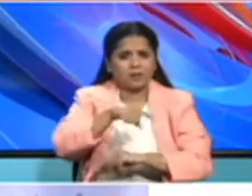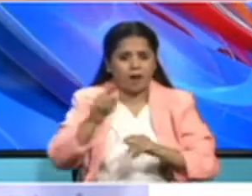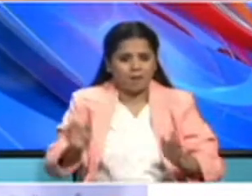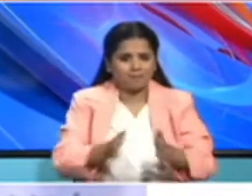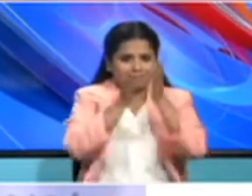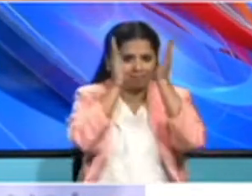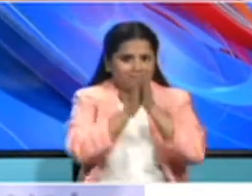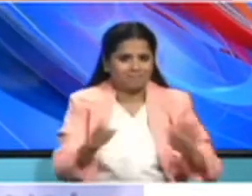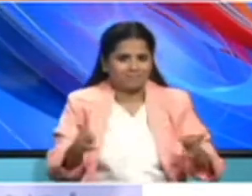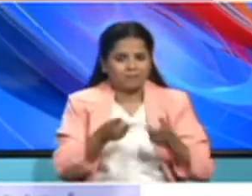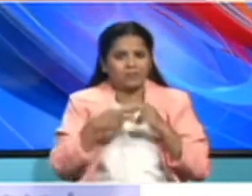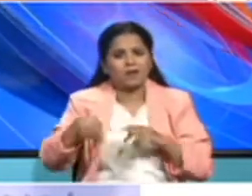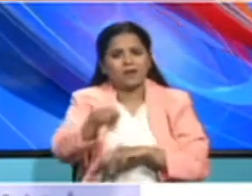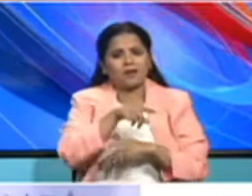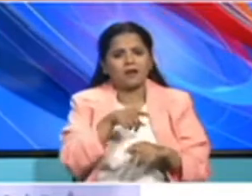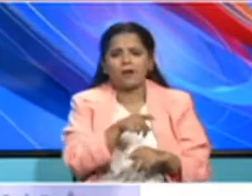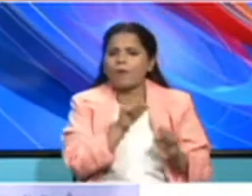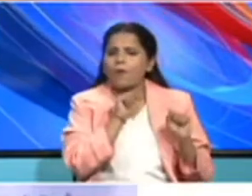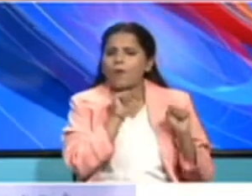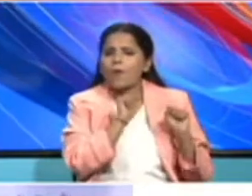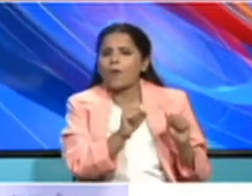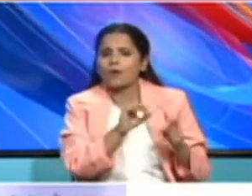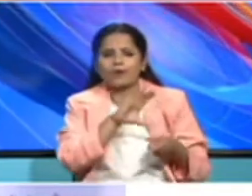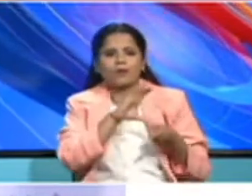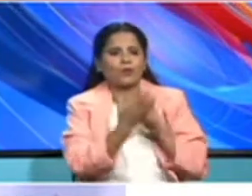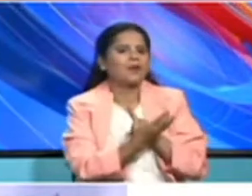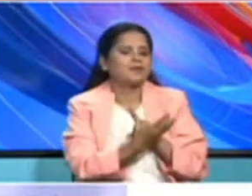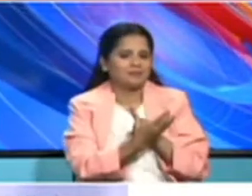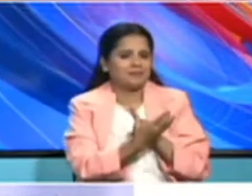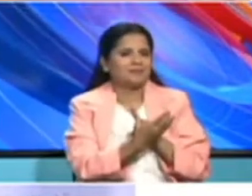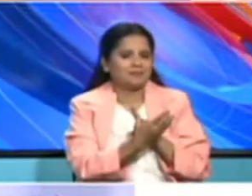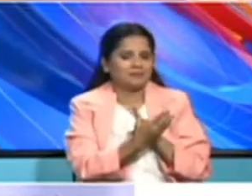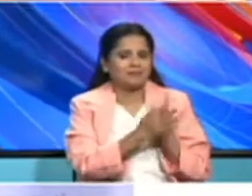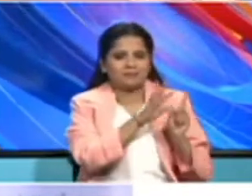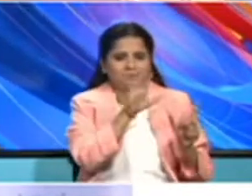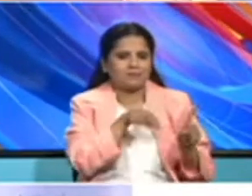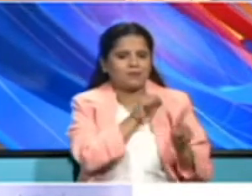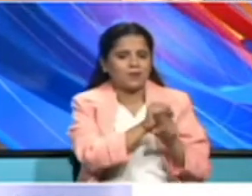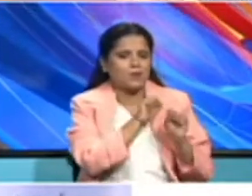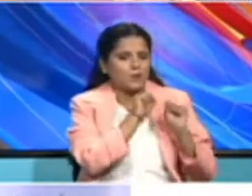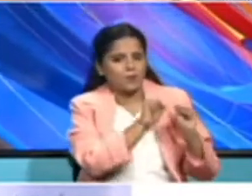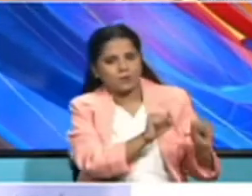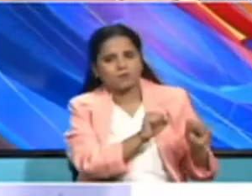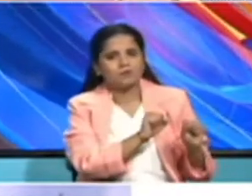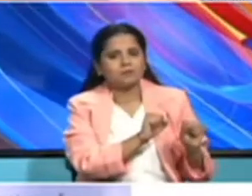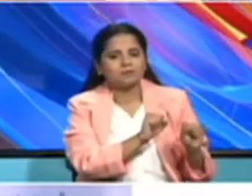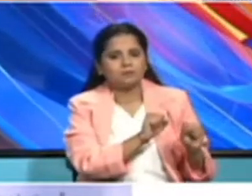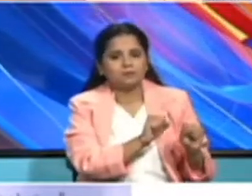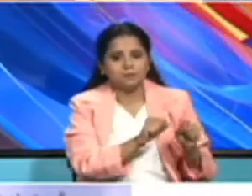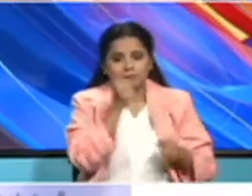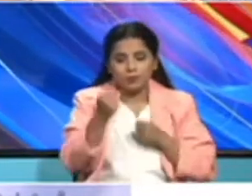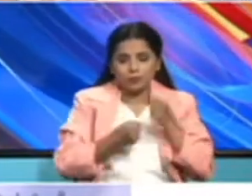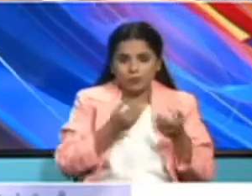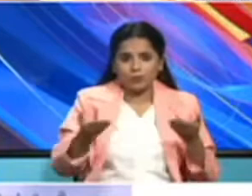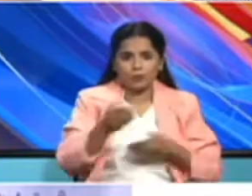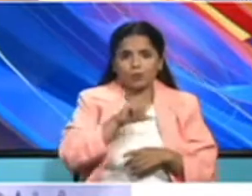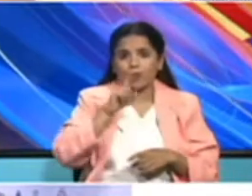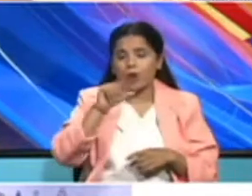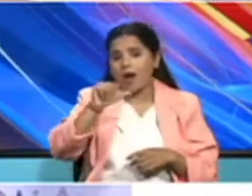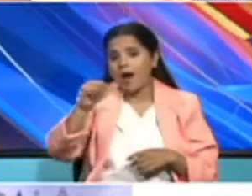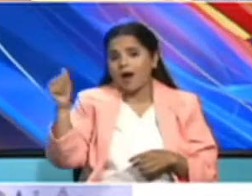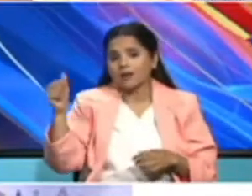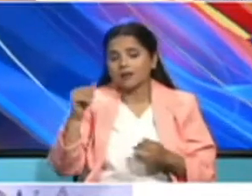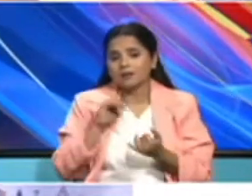की अपनी अलग ही पहचान है। जो खिलाड़ी दूसरे राज्यों से